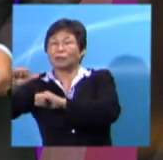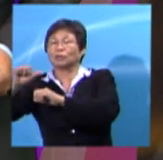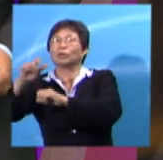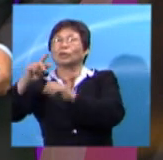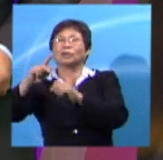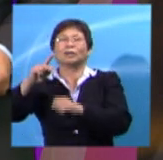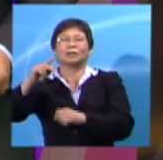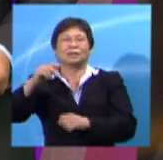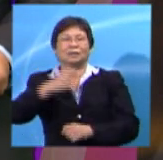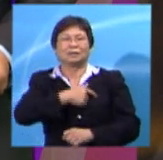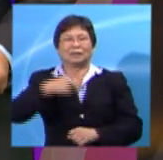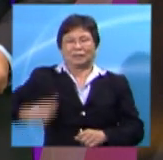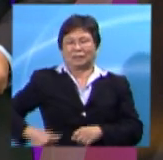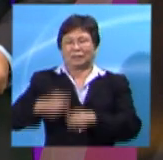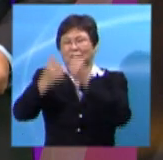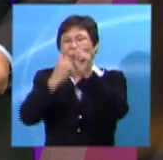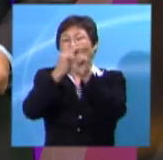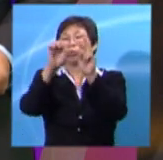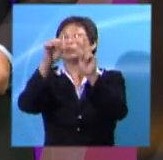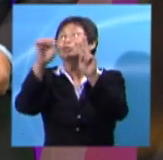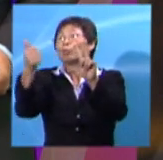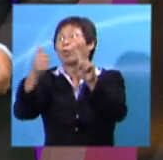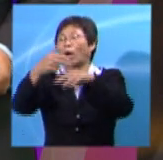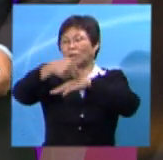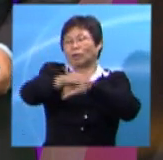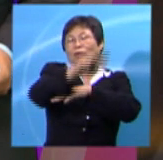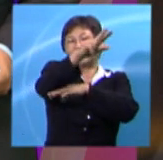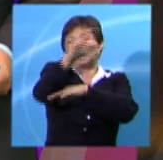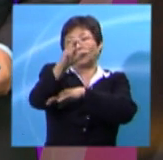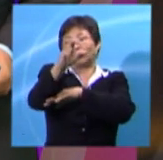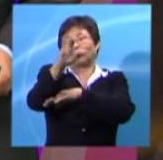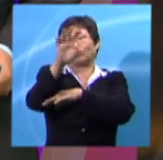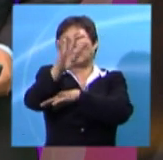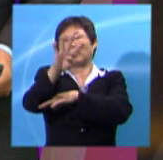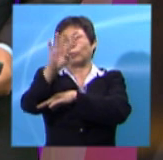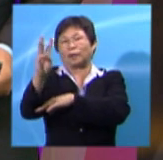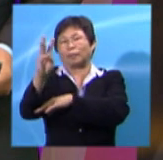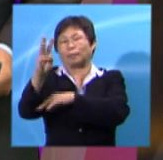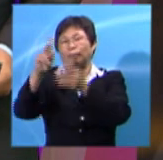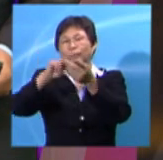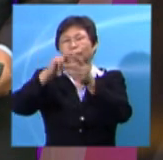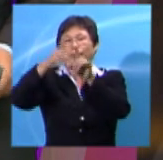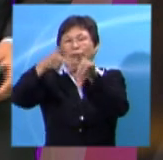kuancho pada tahun 2010 yang menghantar seramai 346